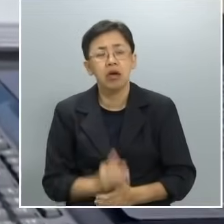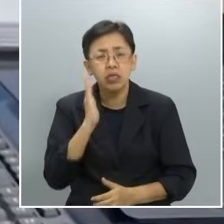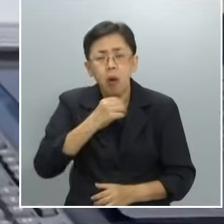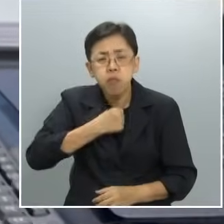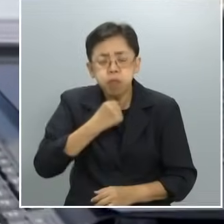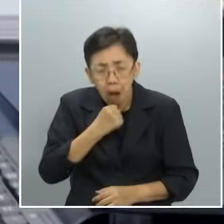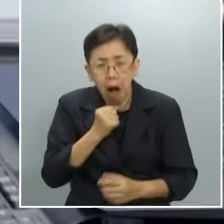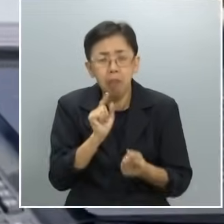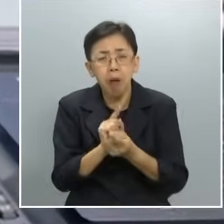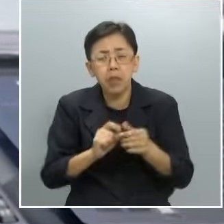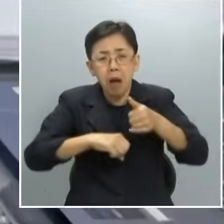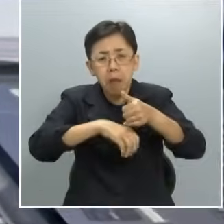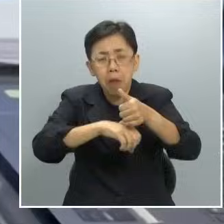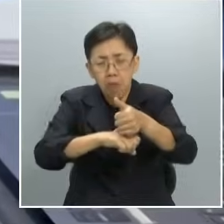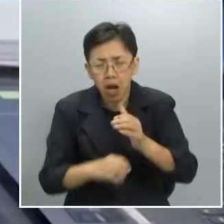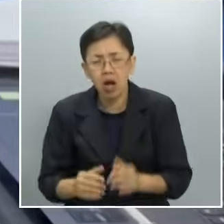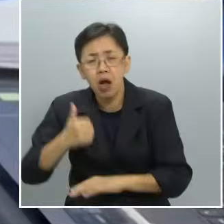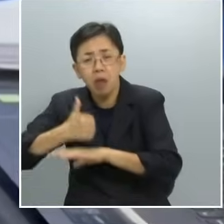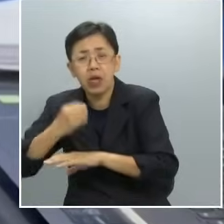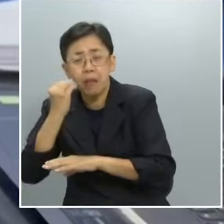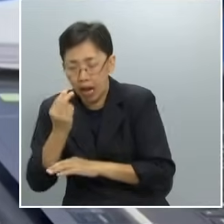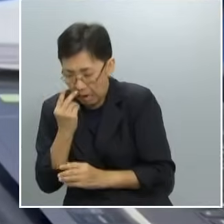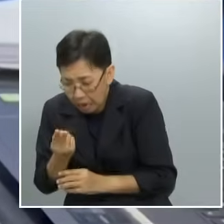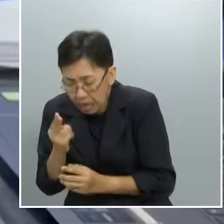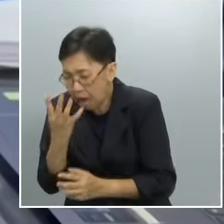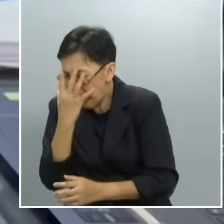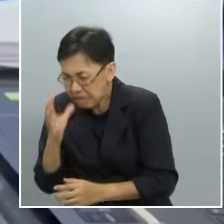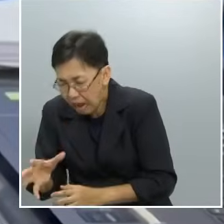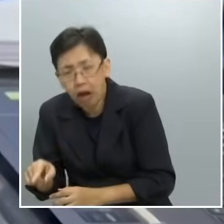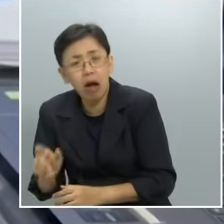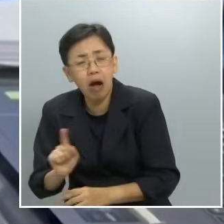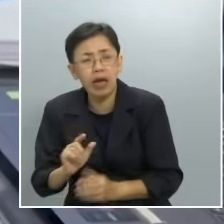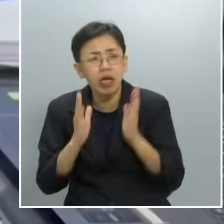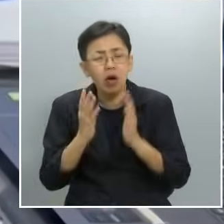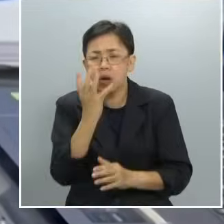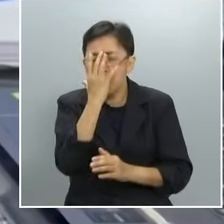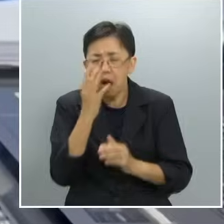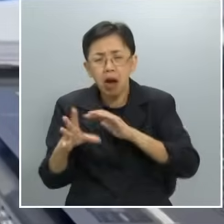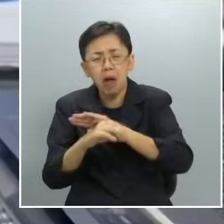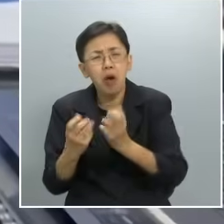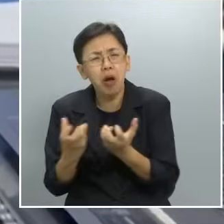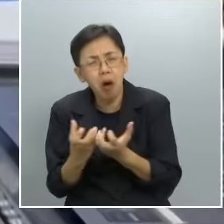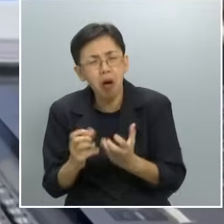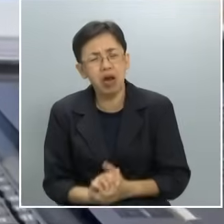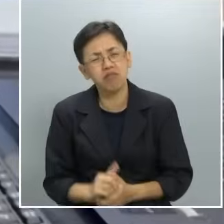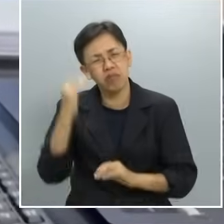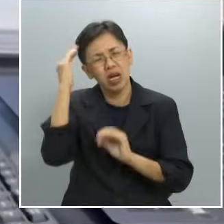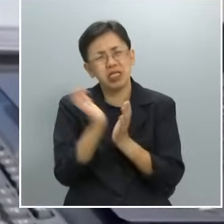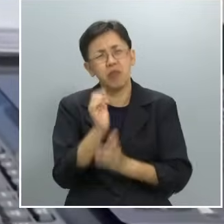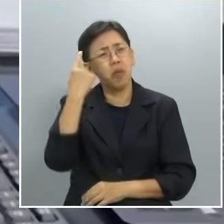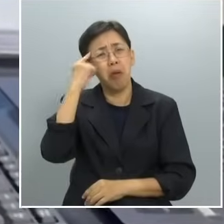มีผู้ใหญ่บ้านไปเจอหน้ากากเนี่ยบอกว่ากระสือไม่มีแต่เป็นโจรใส่หน้ากากมาขโมยของตำรวจก็บอกไม่รู้เ